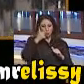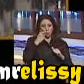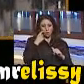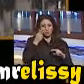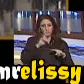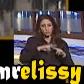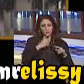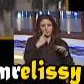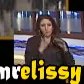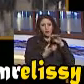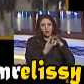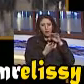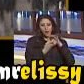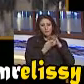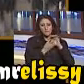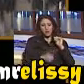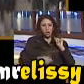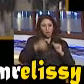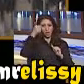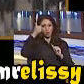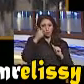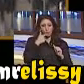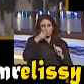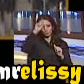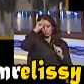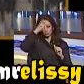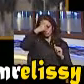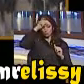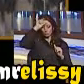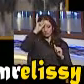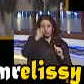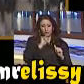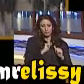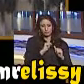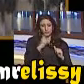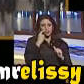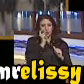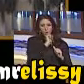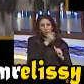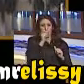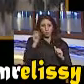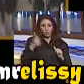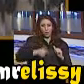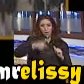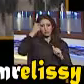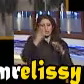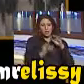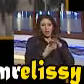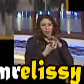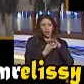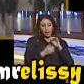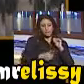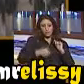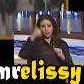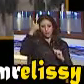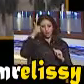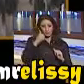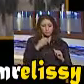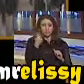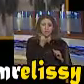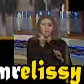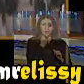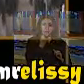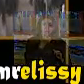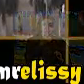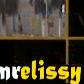مستوى الجامعات المصرية في التصنيف التركي وضمن أفضل 500 جامعة في العالم، حيث احتلت المركز